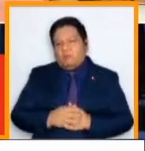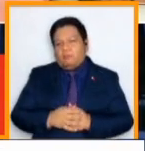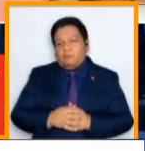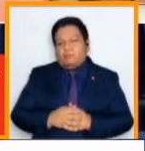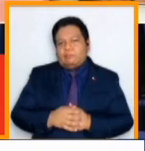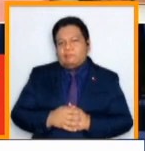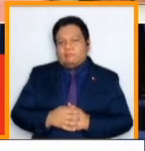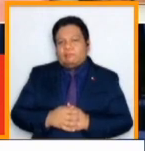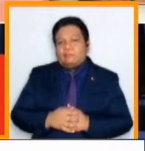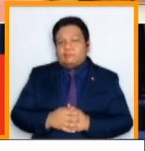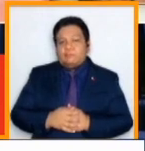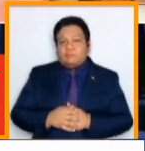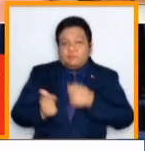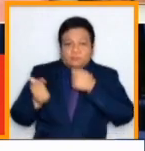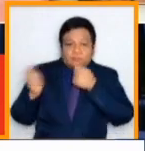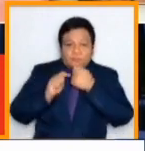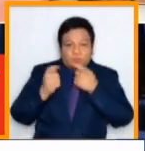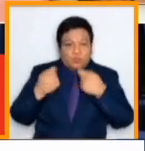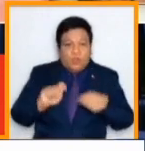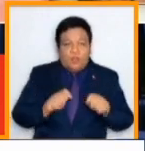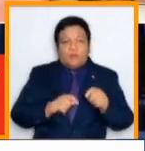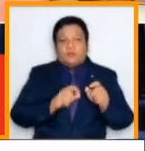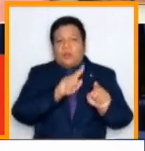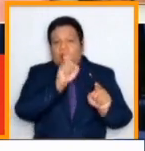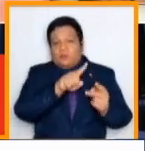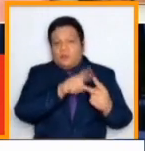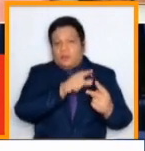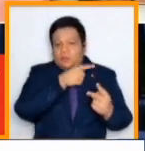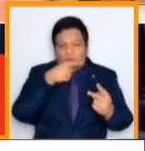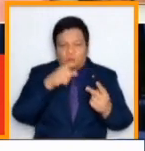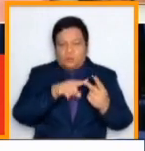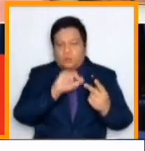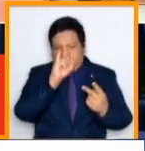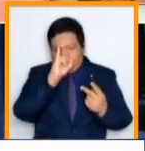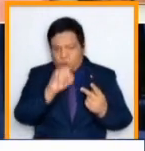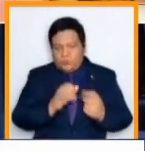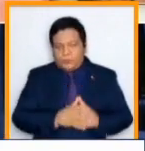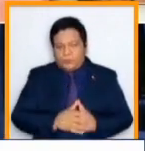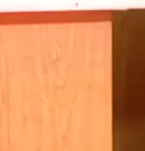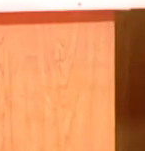Sinusubukan pa namin kuna ng pahayag sina Robredo at Moreno.